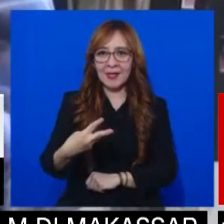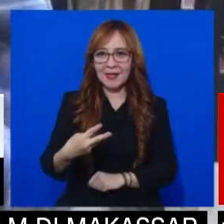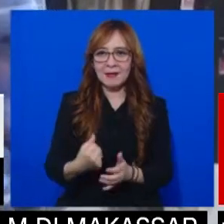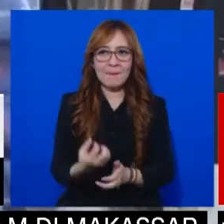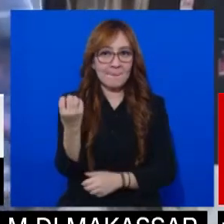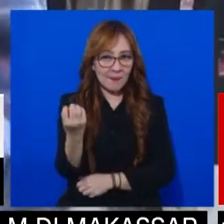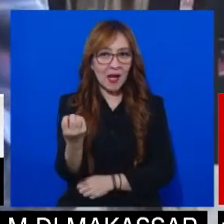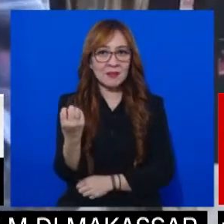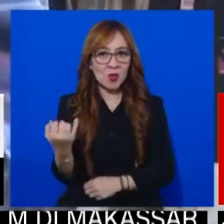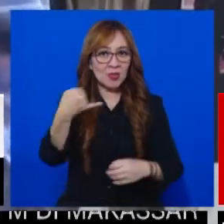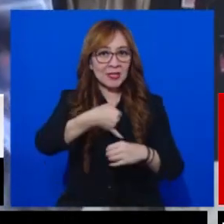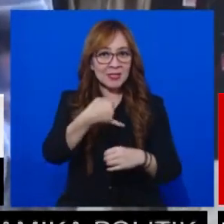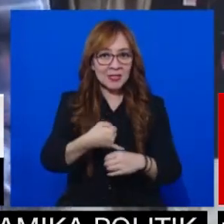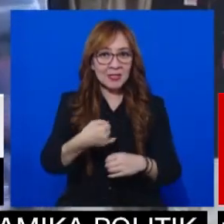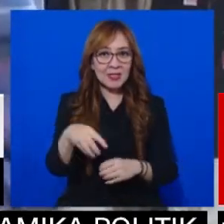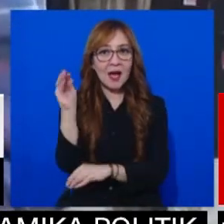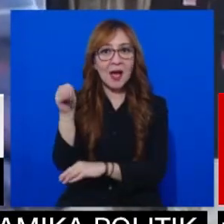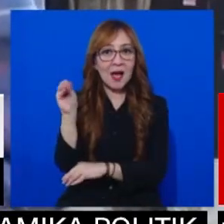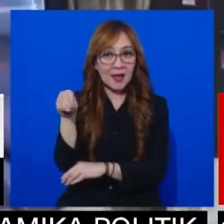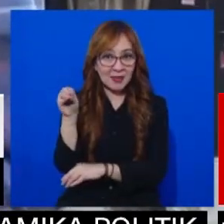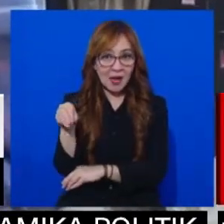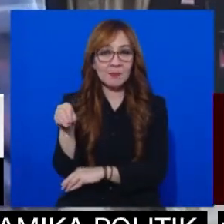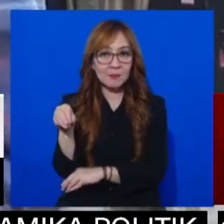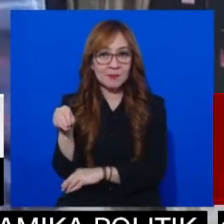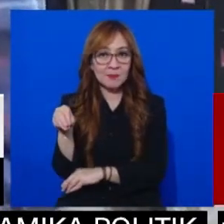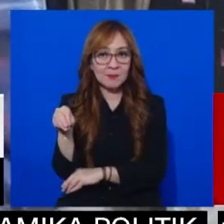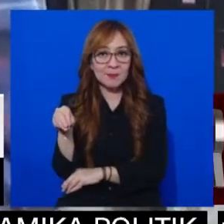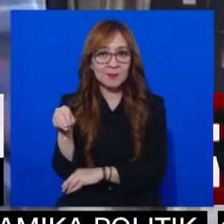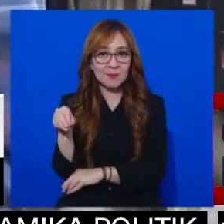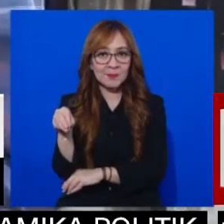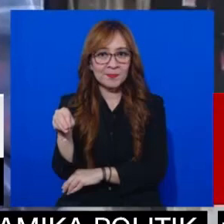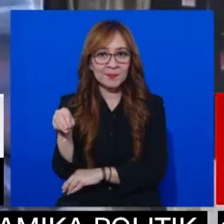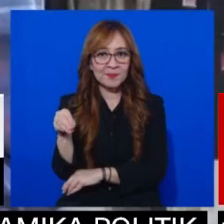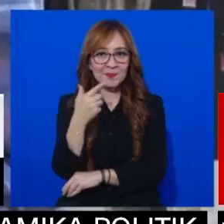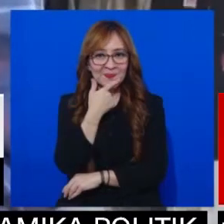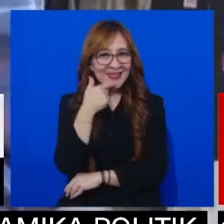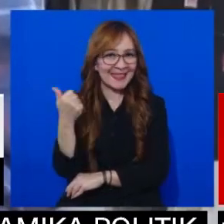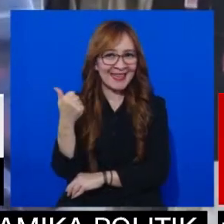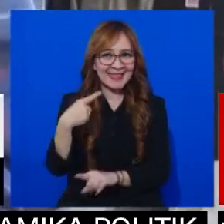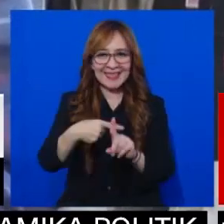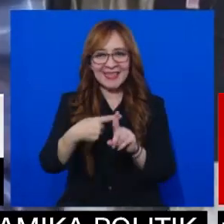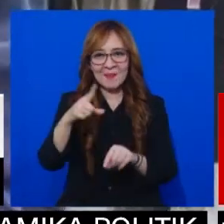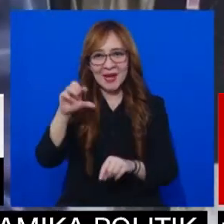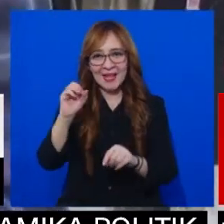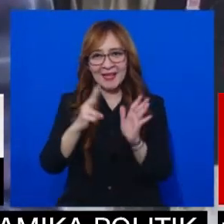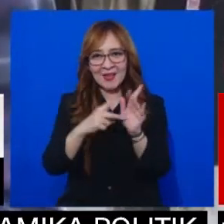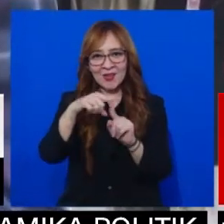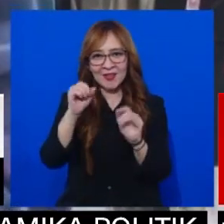bakso diisi dengan ayam sisit dan tipat atau lontong. Rasanya sangat nikmat sekali.